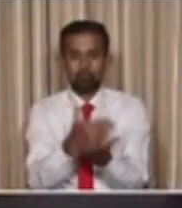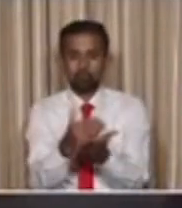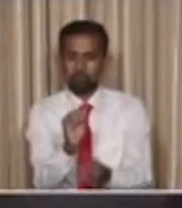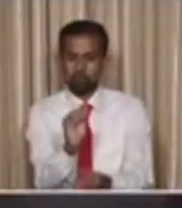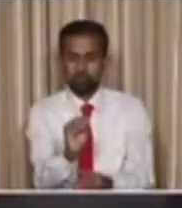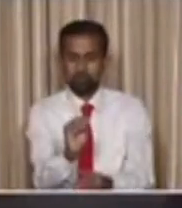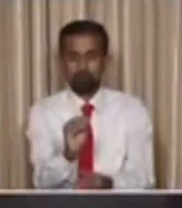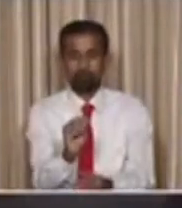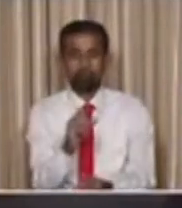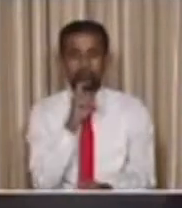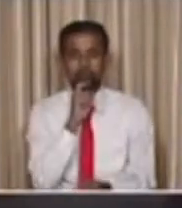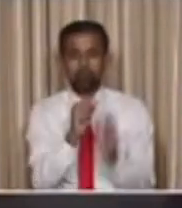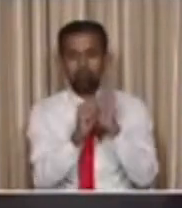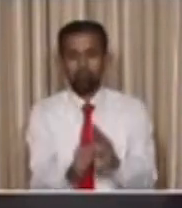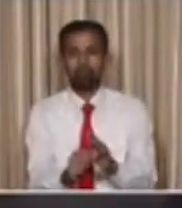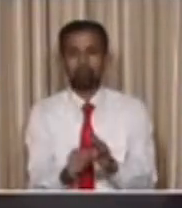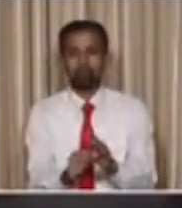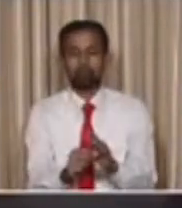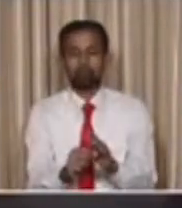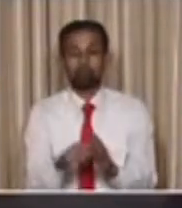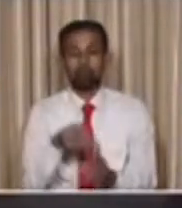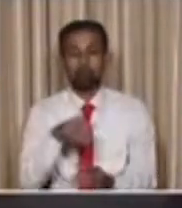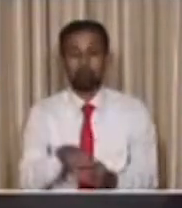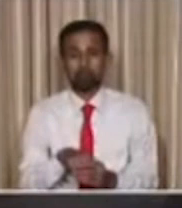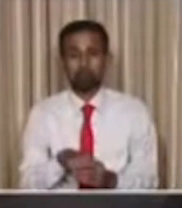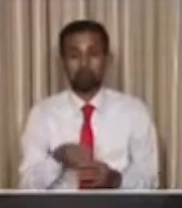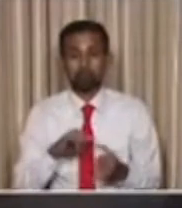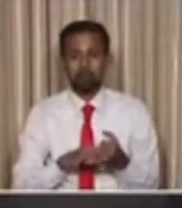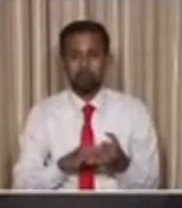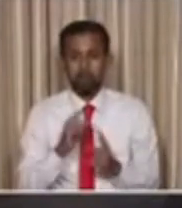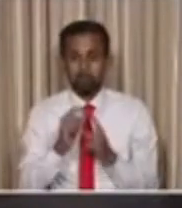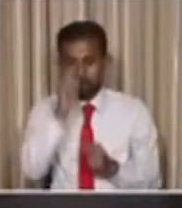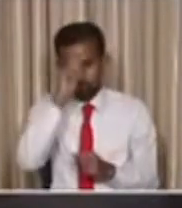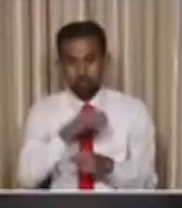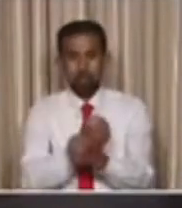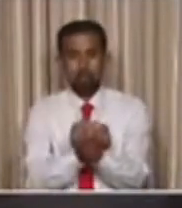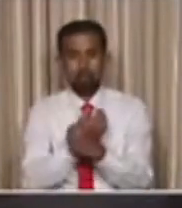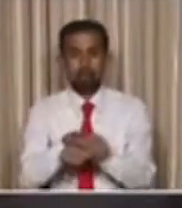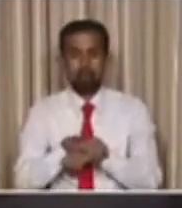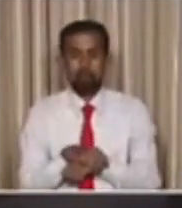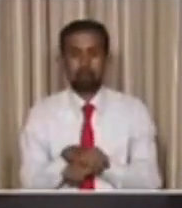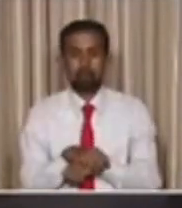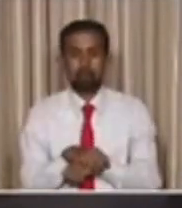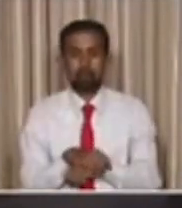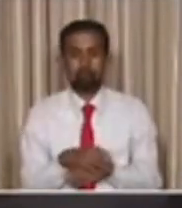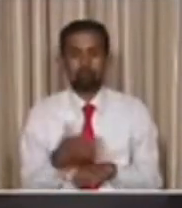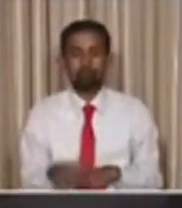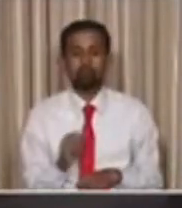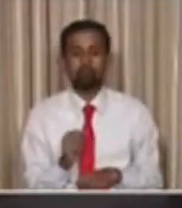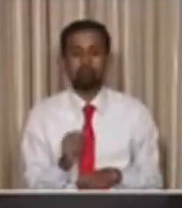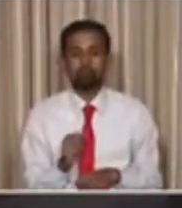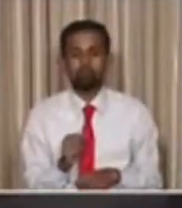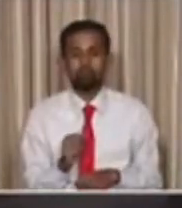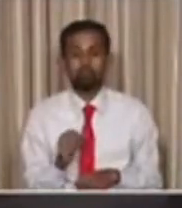කරනවනම් අධිකරණයට අපහාසයක් කිරීම යටතේ හරින සරත් වීරසේකර මහත්තය වත්තනම් කොට ගන්න ඕනි. නම සිද්ධ වුණේ එක නෙමෙයි